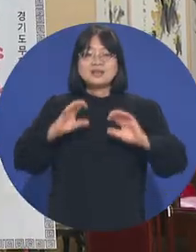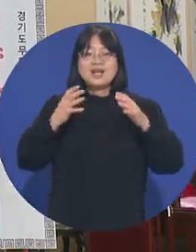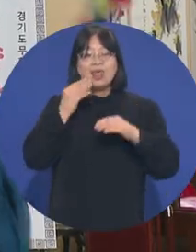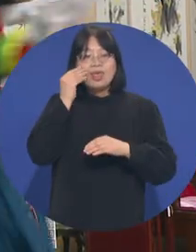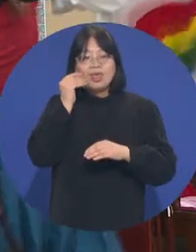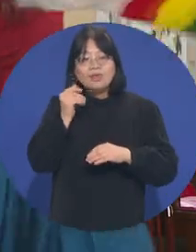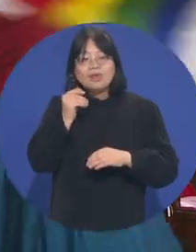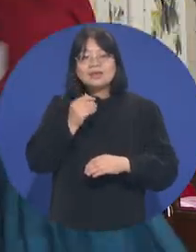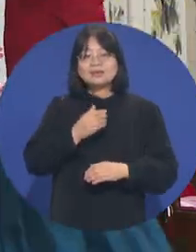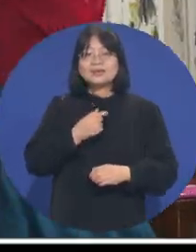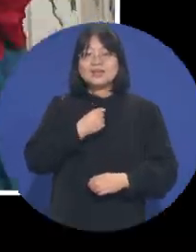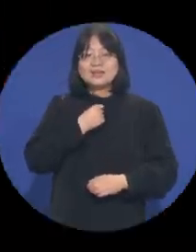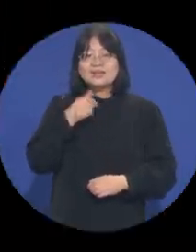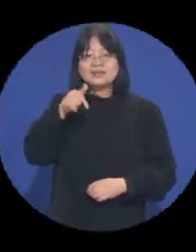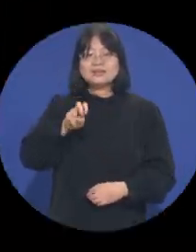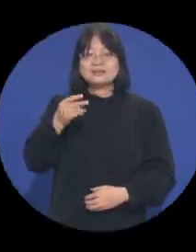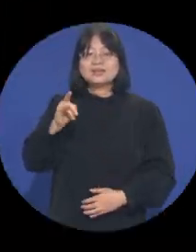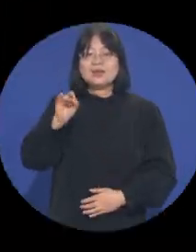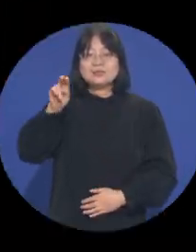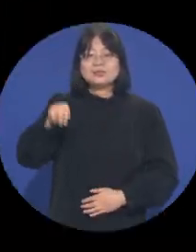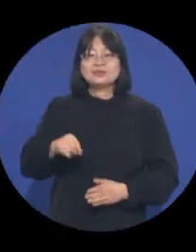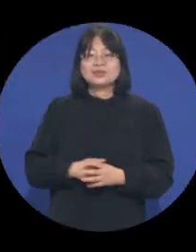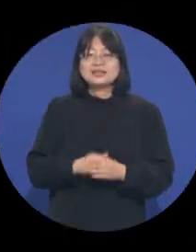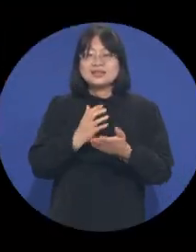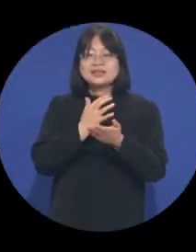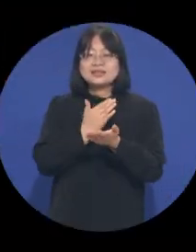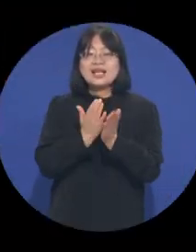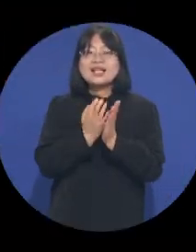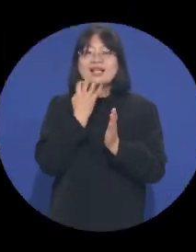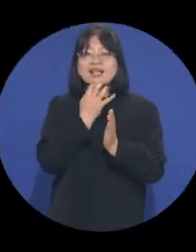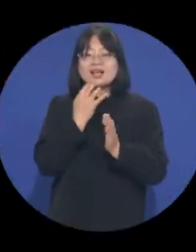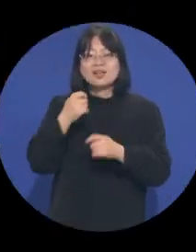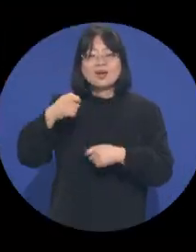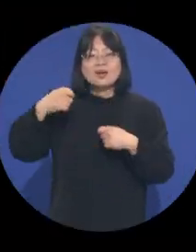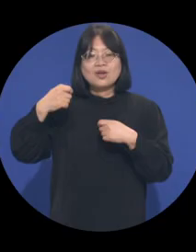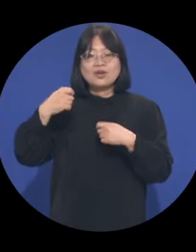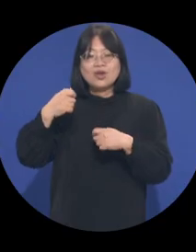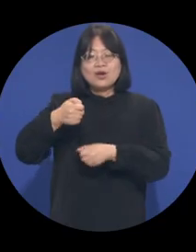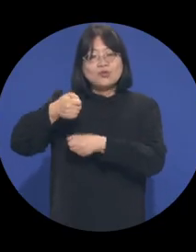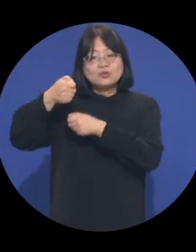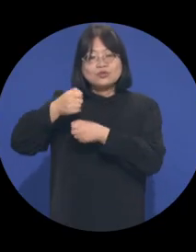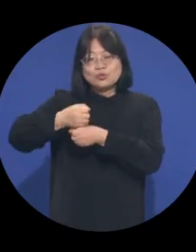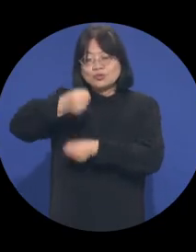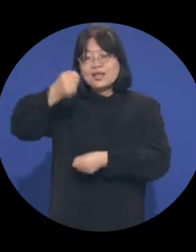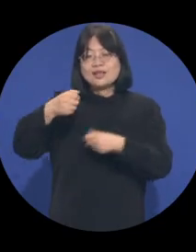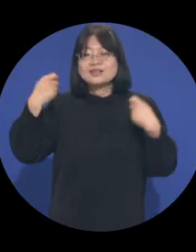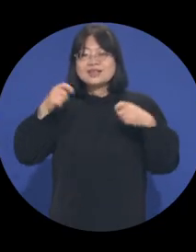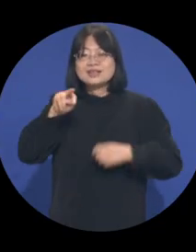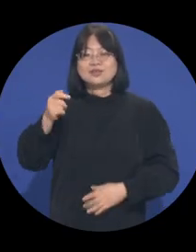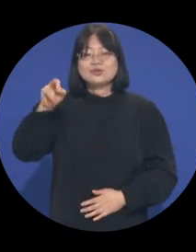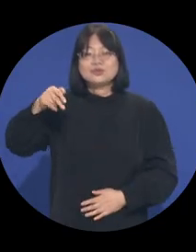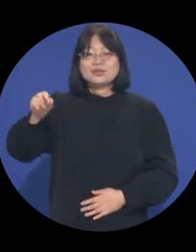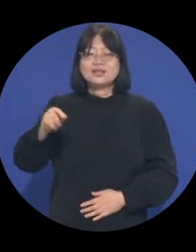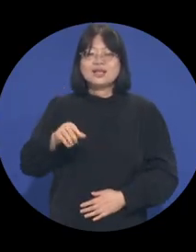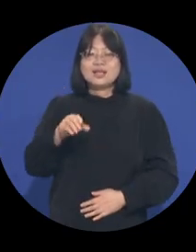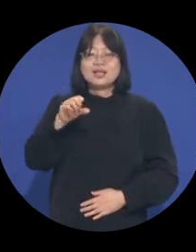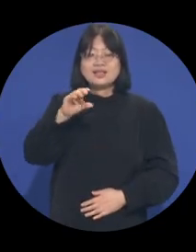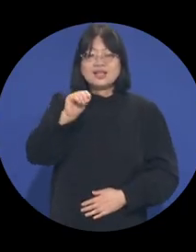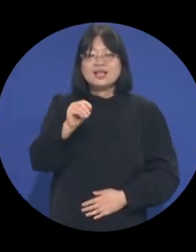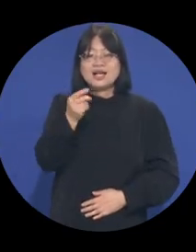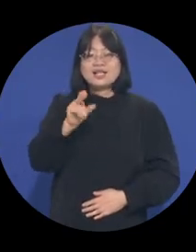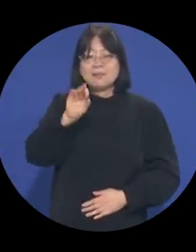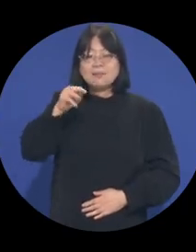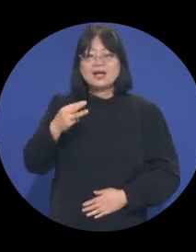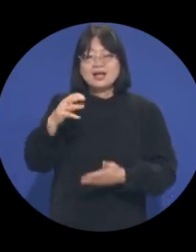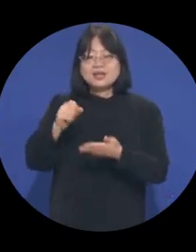나라의 태평성대를 기원하는 봉황금란무와 색색깔의 우산을 놀리며 추는 산유희, 캐서네츠 같은